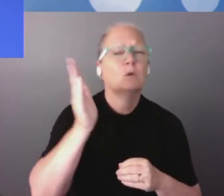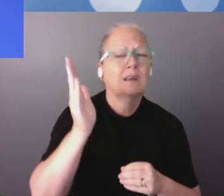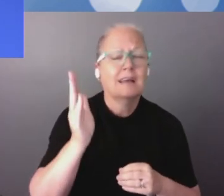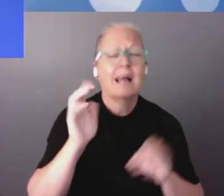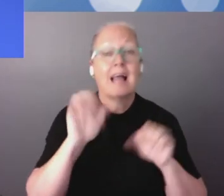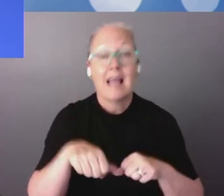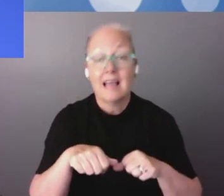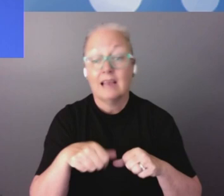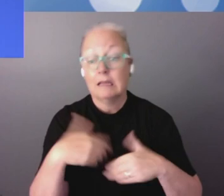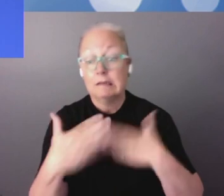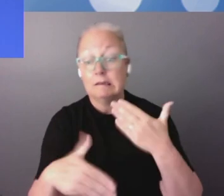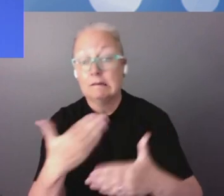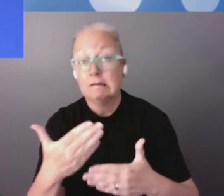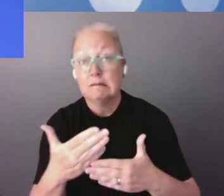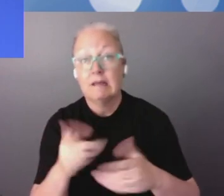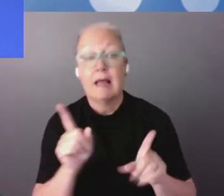威胁，